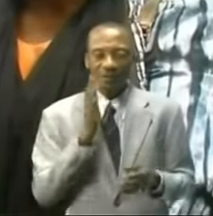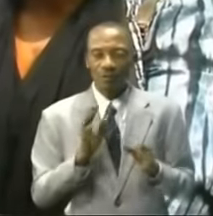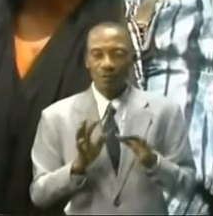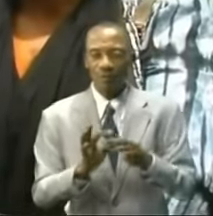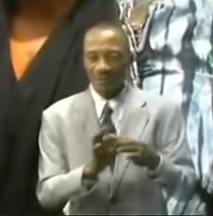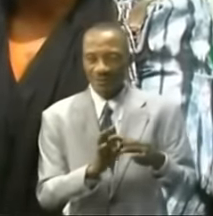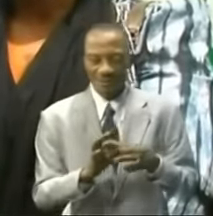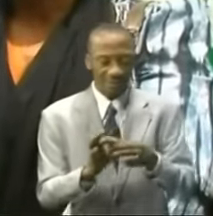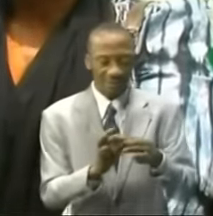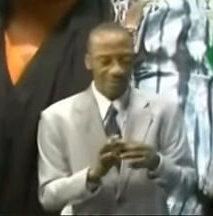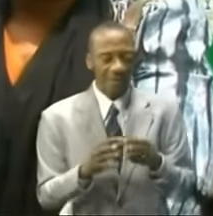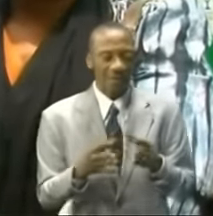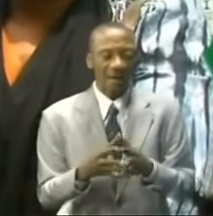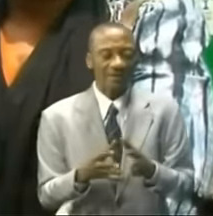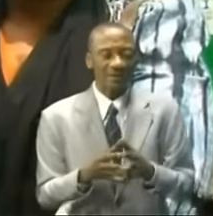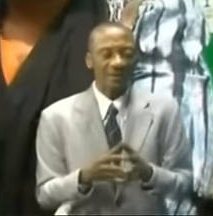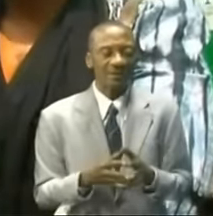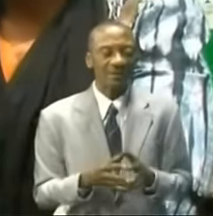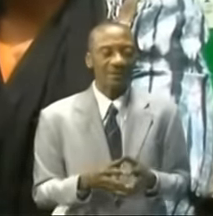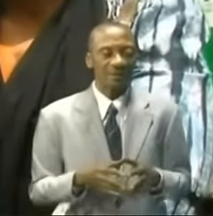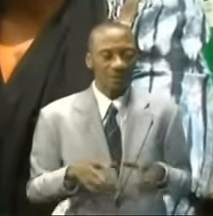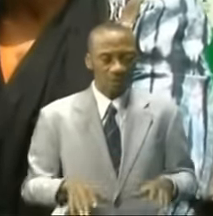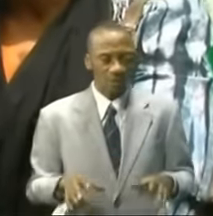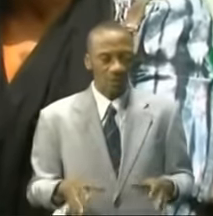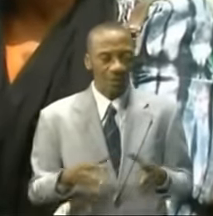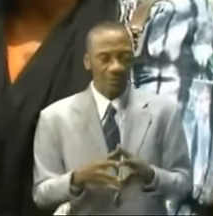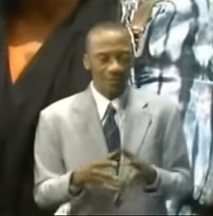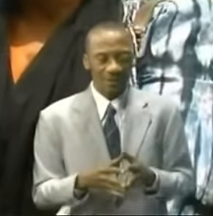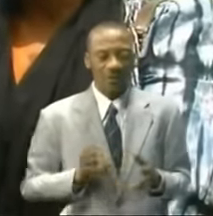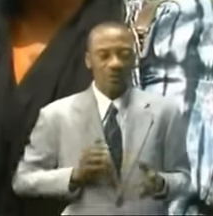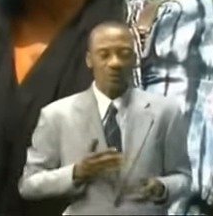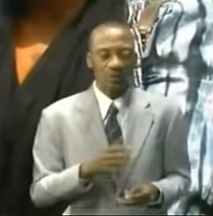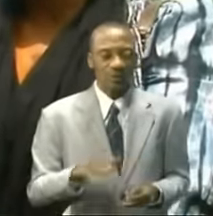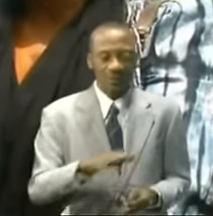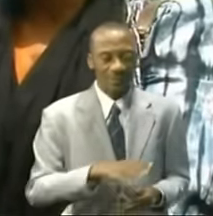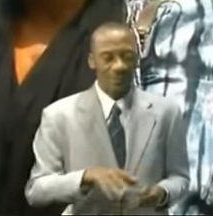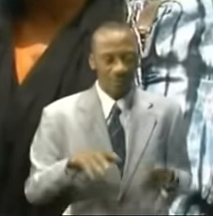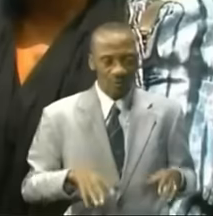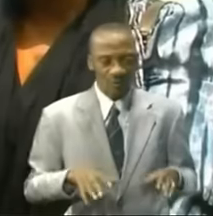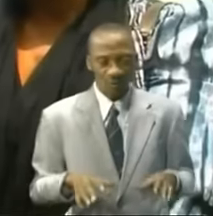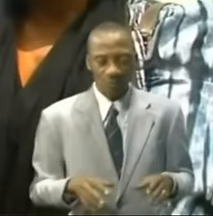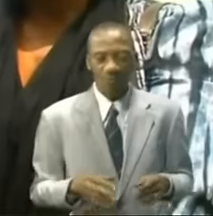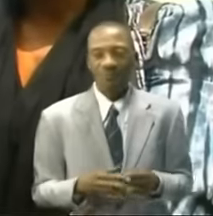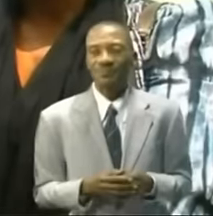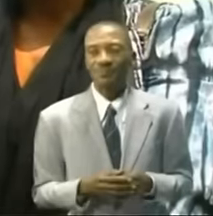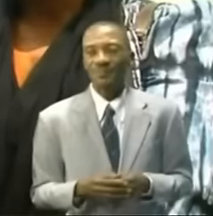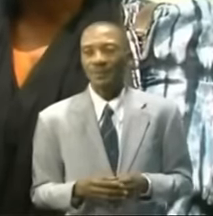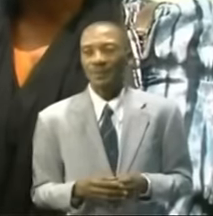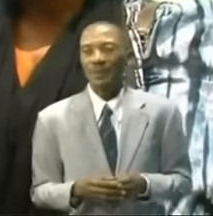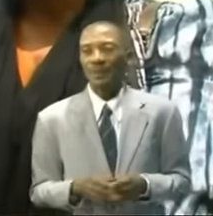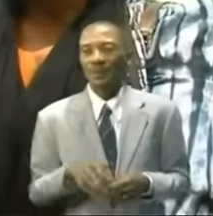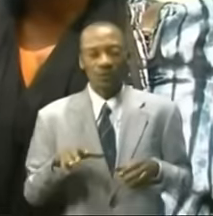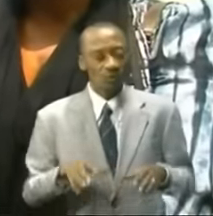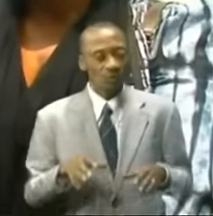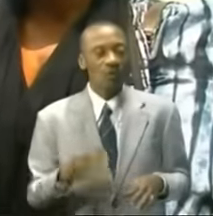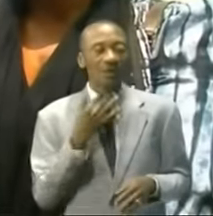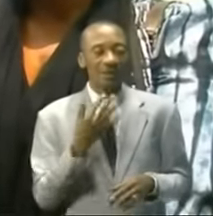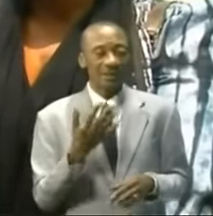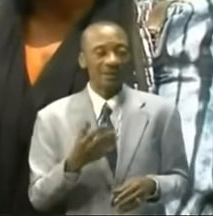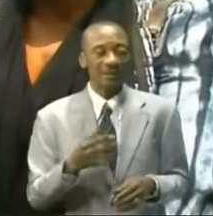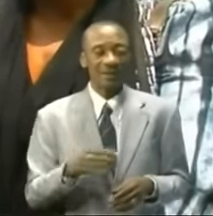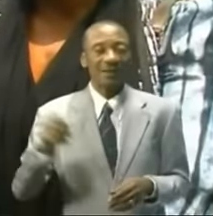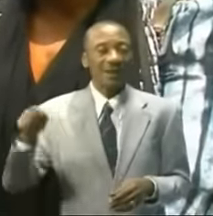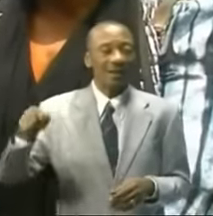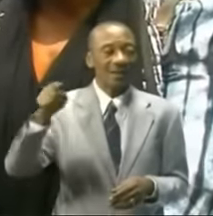se focaliser sur le développement économique qui peut soutenir tous les peuples. Le